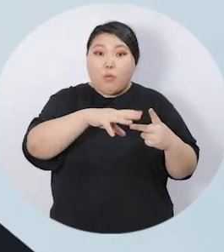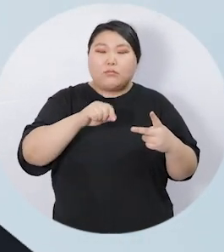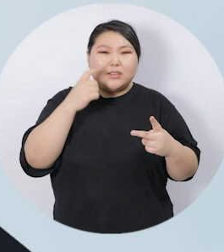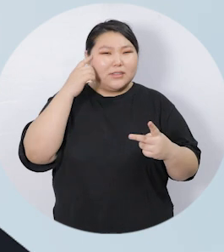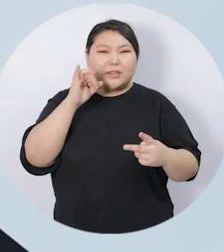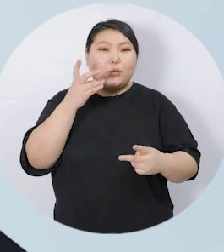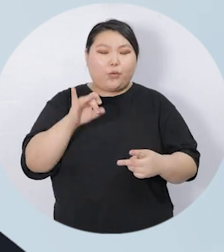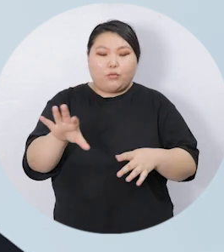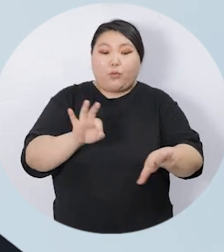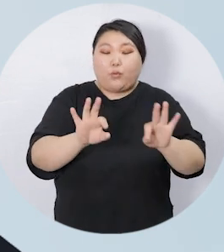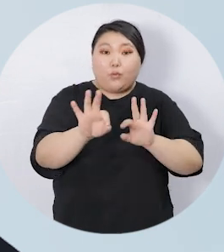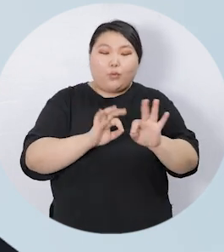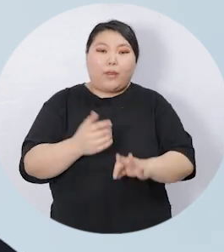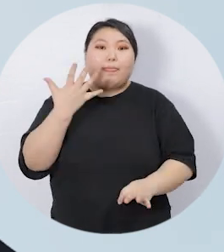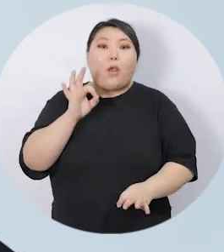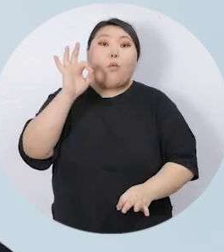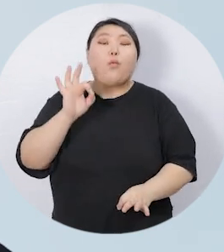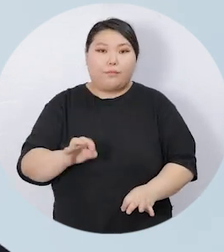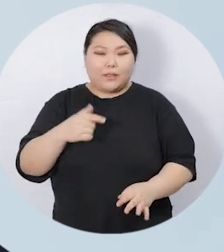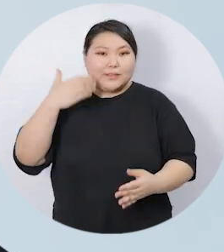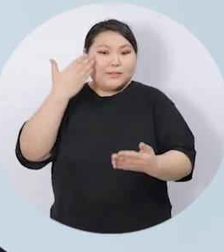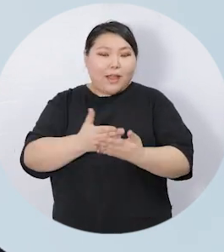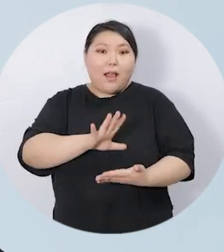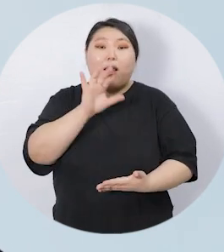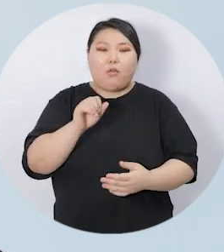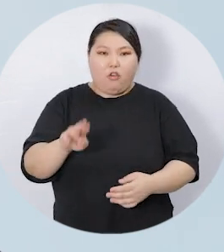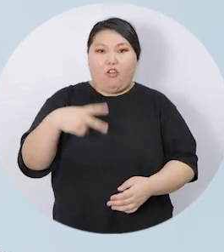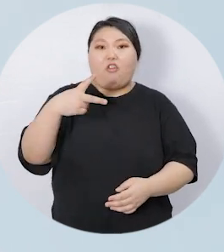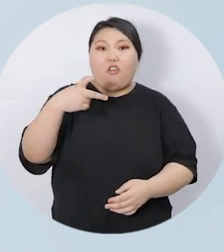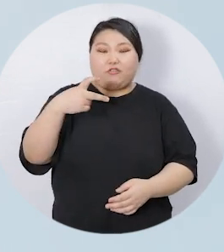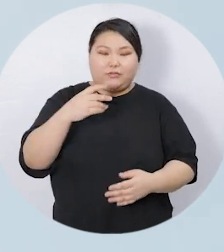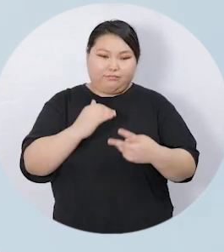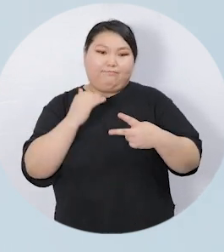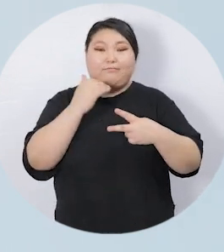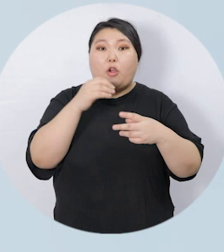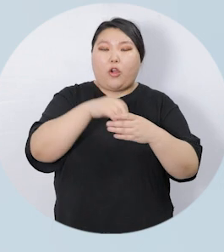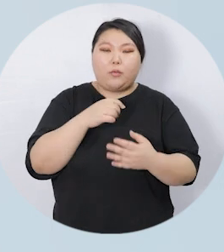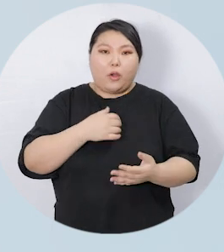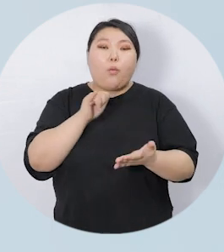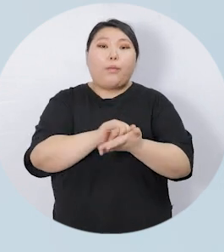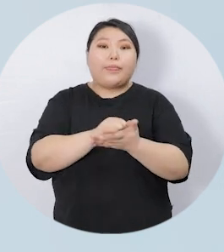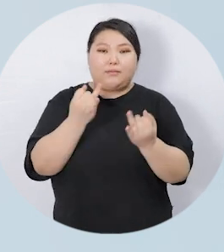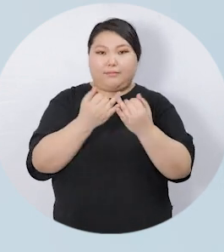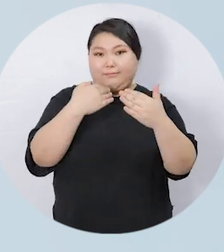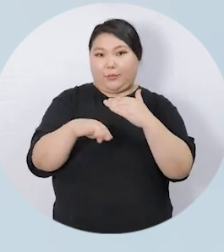дундаас санамсаргүй төврийн аргаар 50% нь санал асуулгын 2 дугаар шатанд оролцох цахим урилга ирнэ.